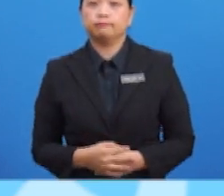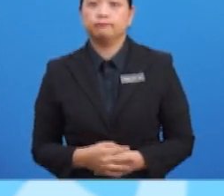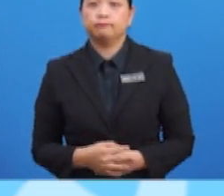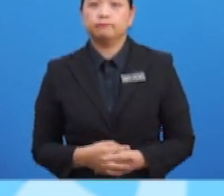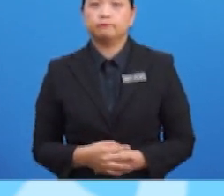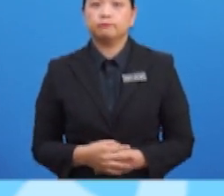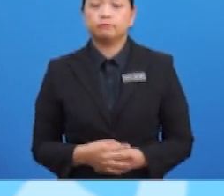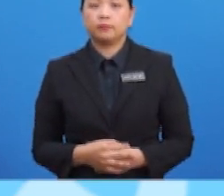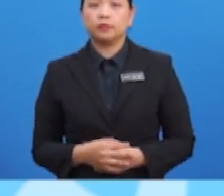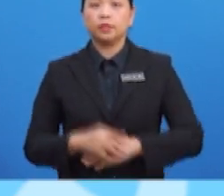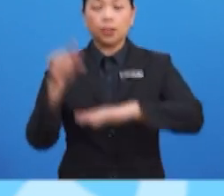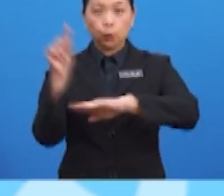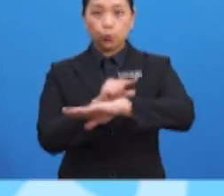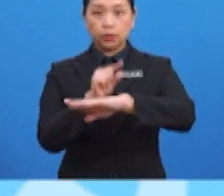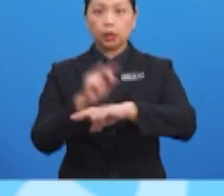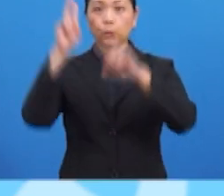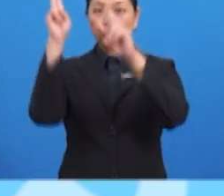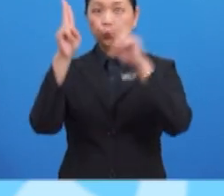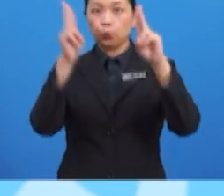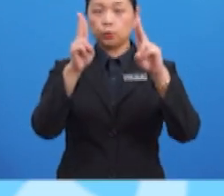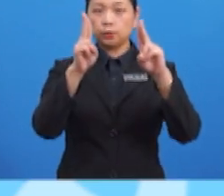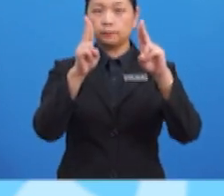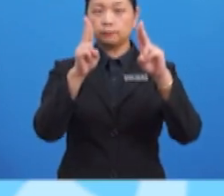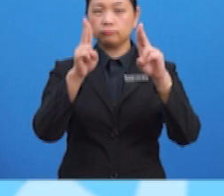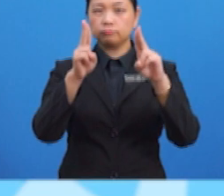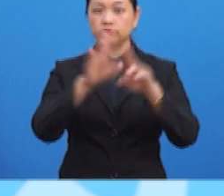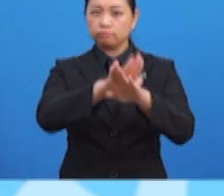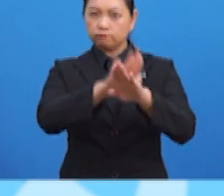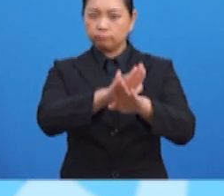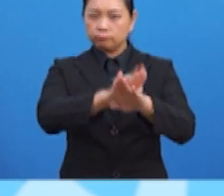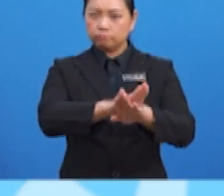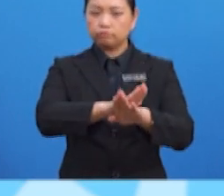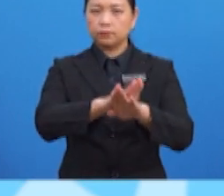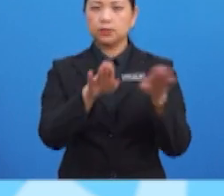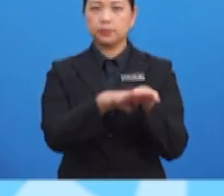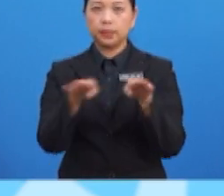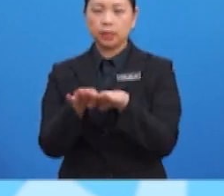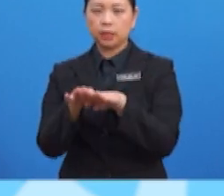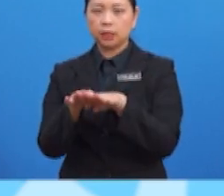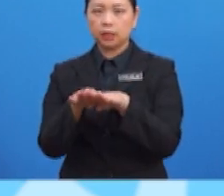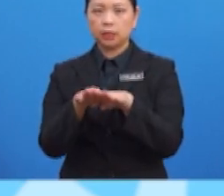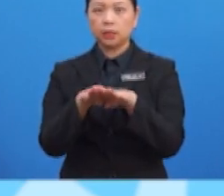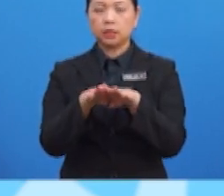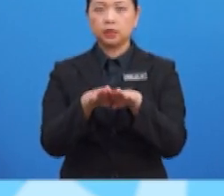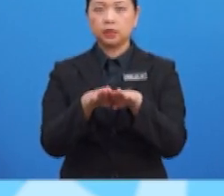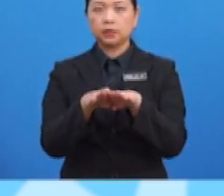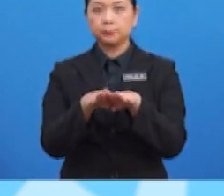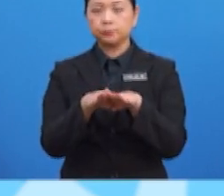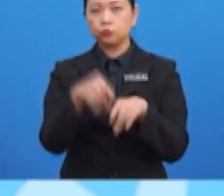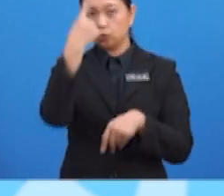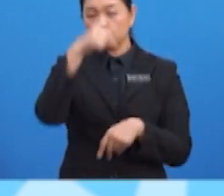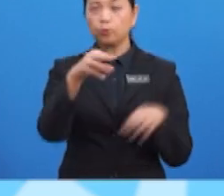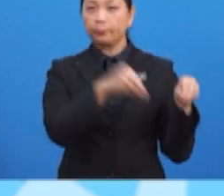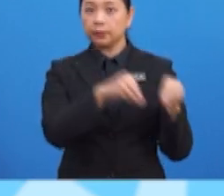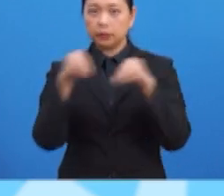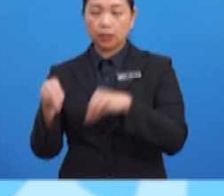Sistem pneumatik menggunakan udara termampat sebagai medium pemindahan kuasa.